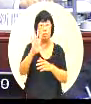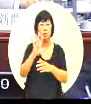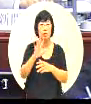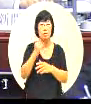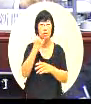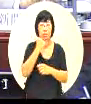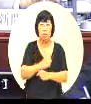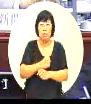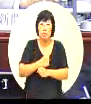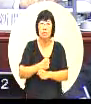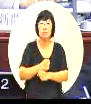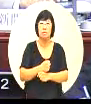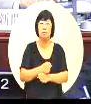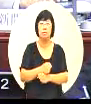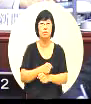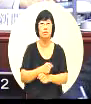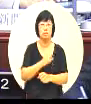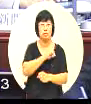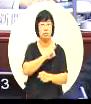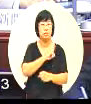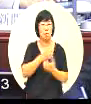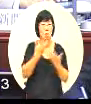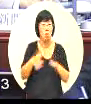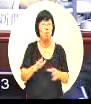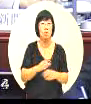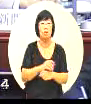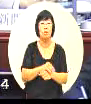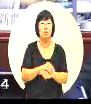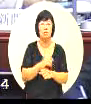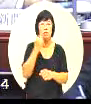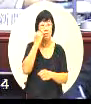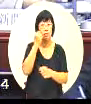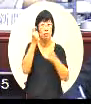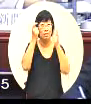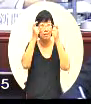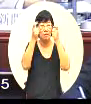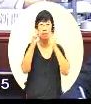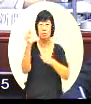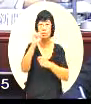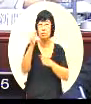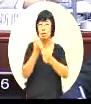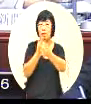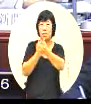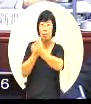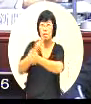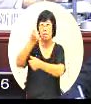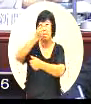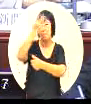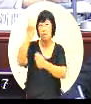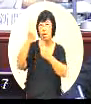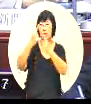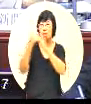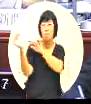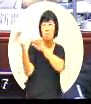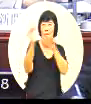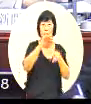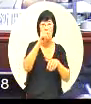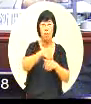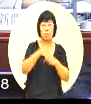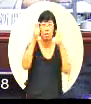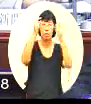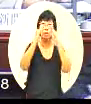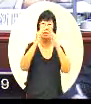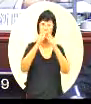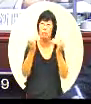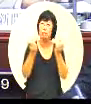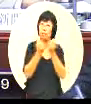慎恐惧，我们都应该要注意，说如果高雄不能够吸引年轻人。那高雄这个城市发